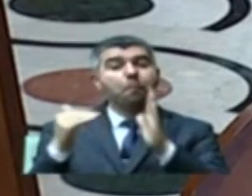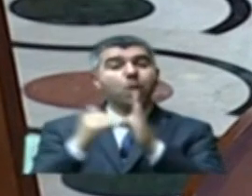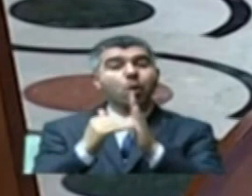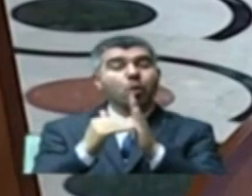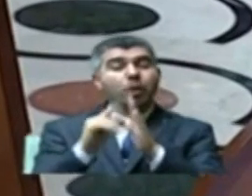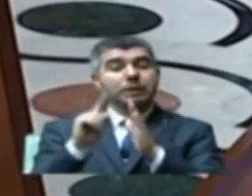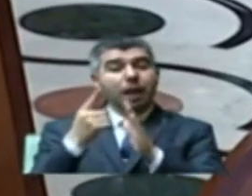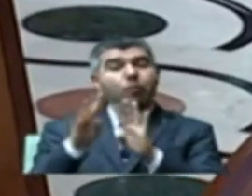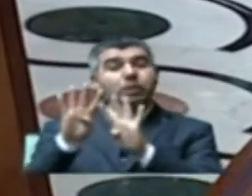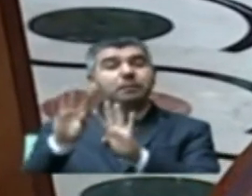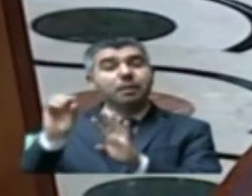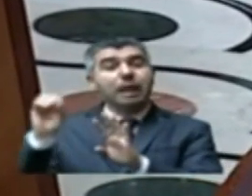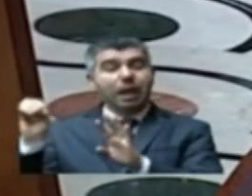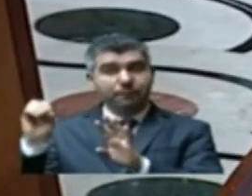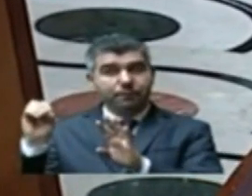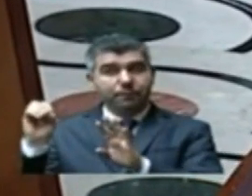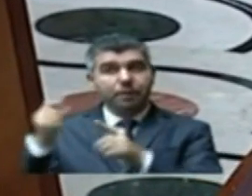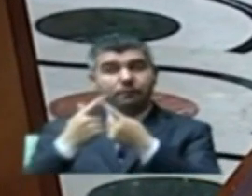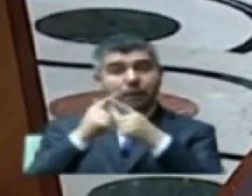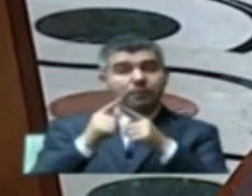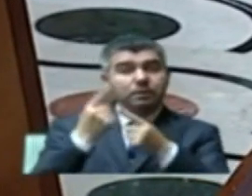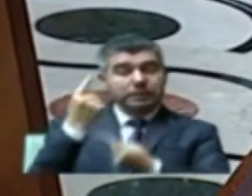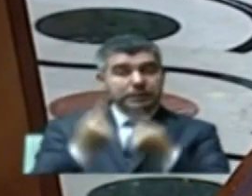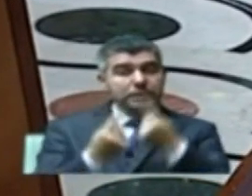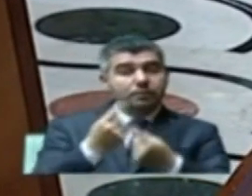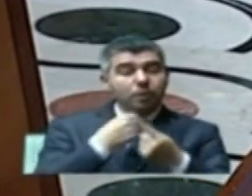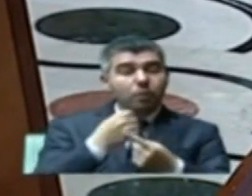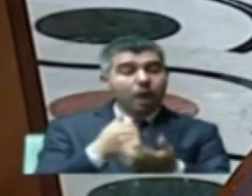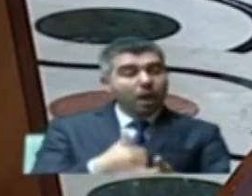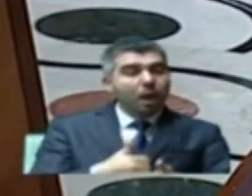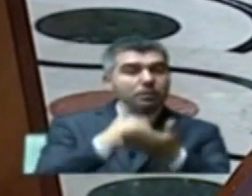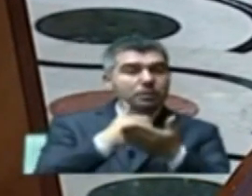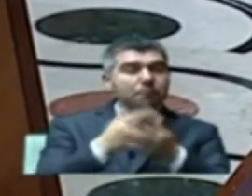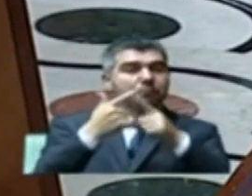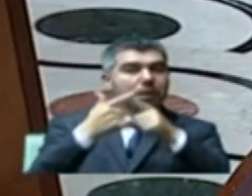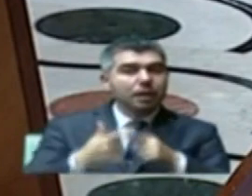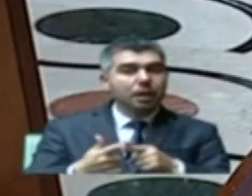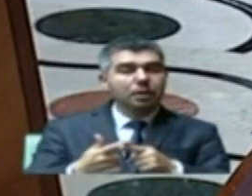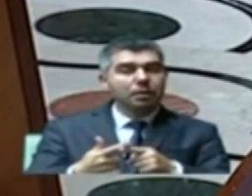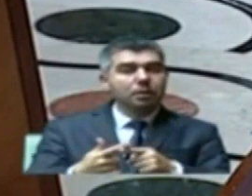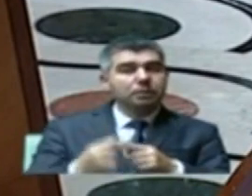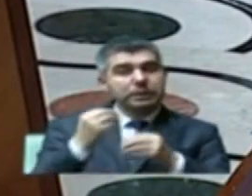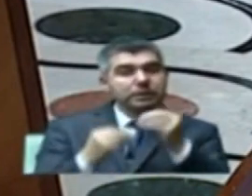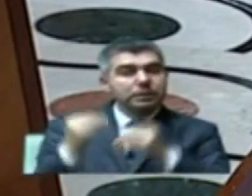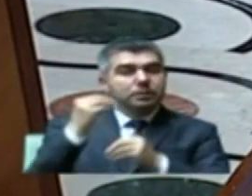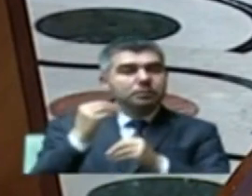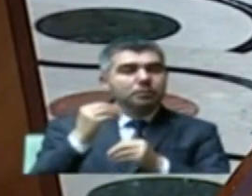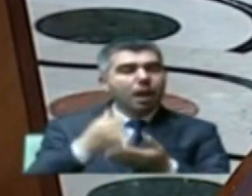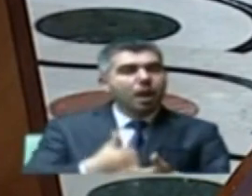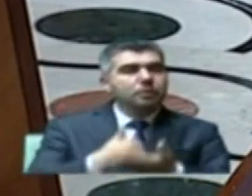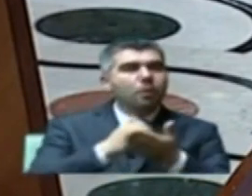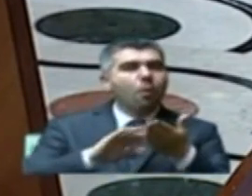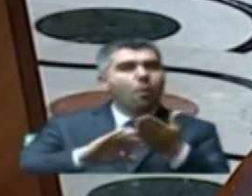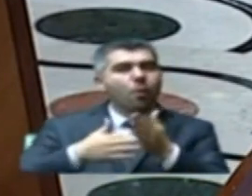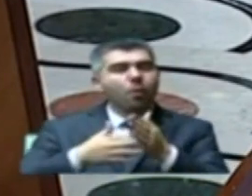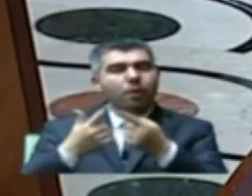800 ألف درهم لهذه المؤسسات ديال الرعاية الاجتماعية، وبالتالي حنا واصلين للسقف ديالنا في دعم هذه المؤسسات من الناحية